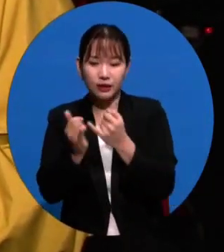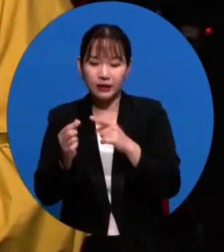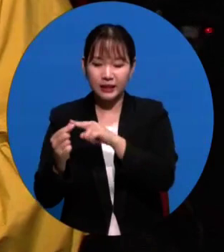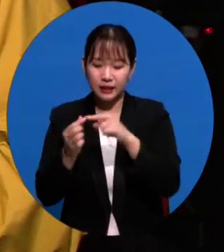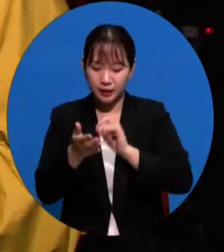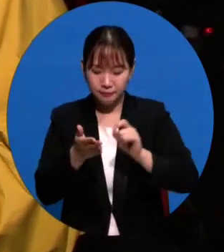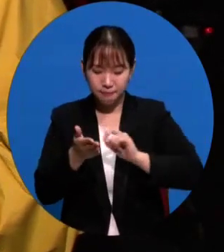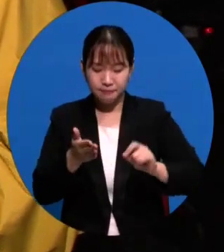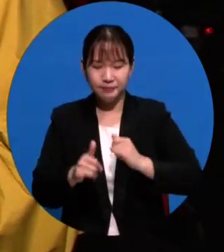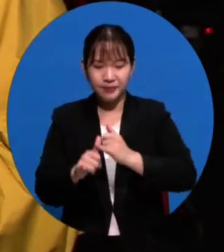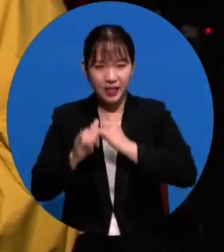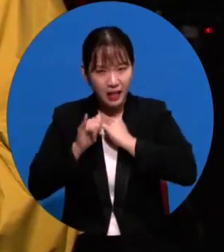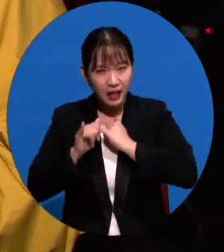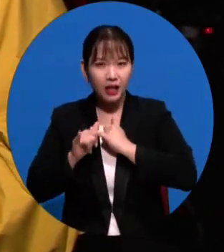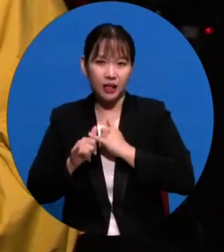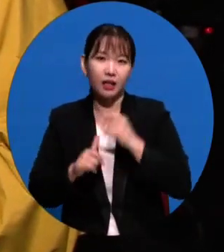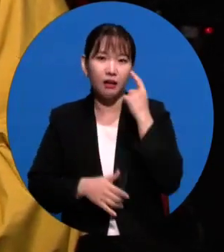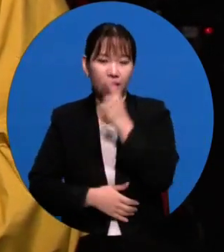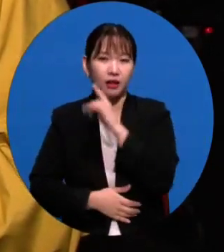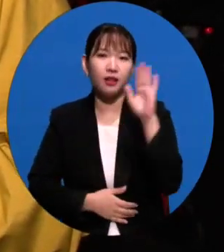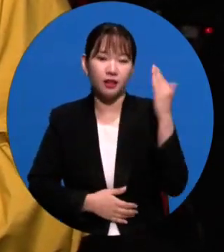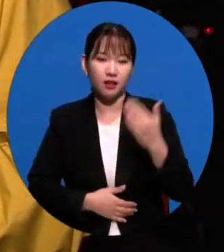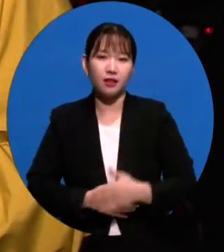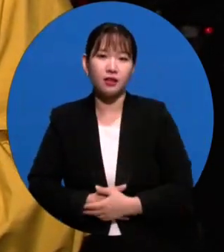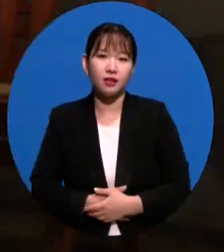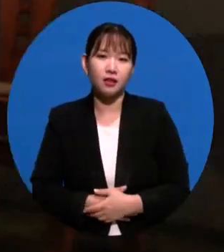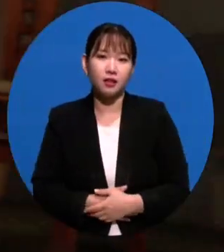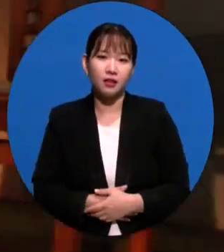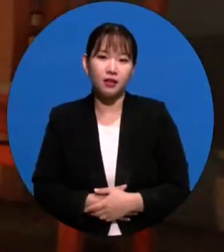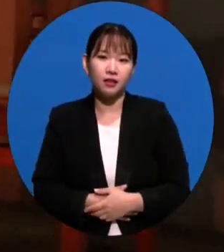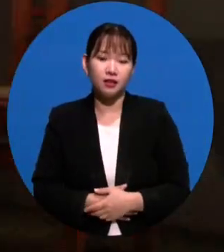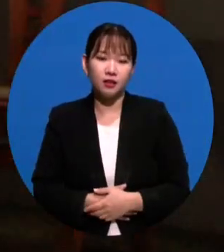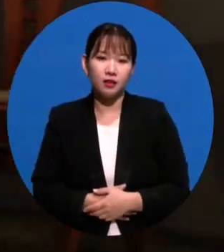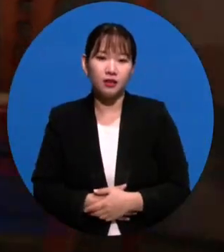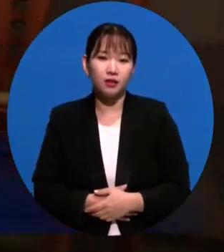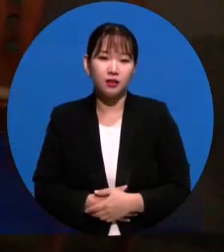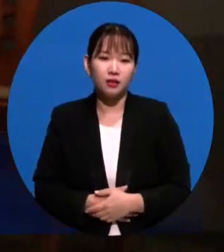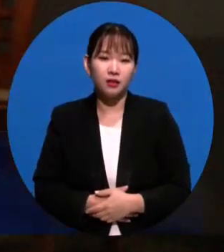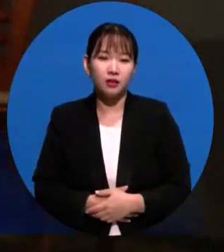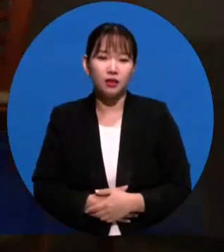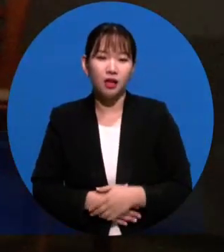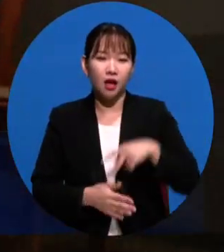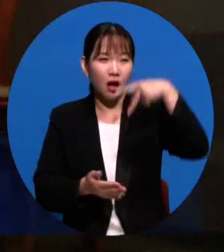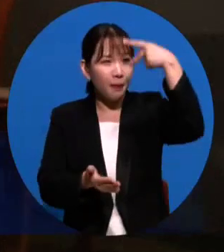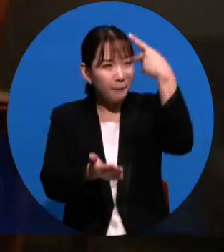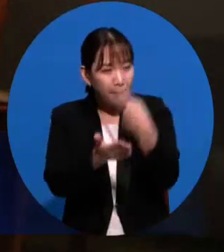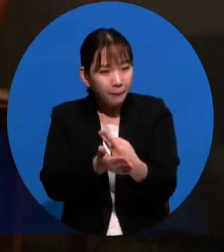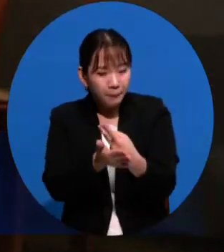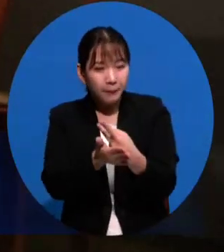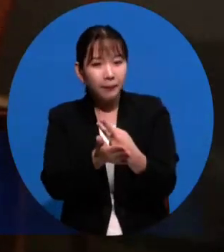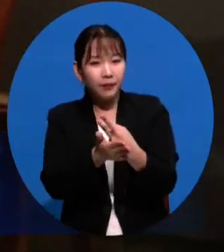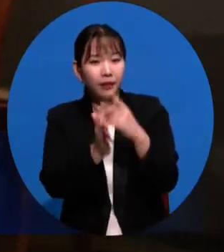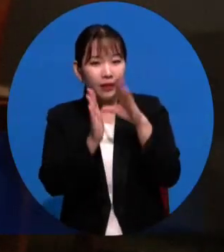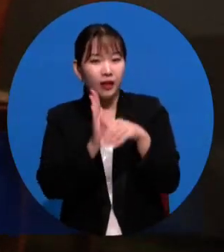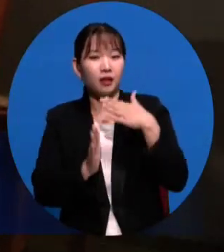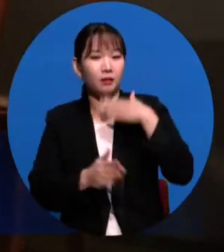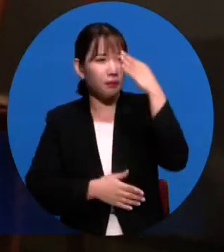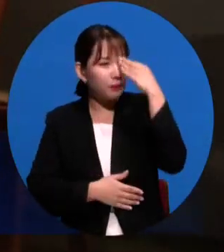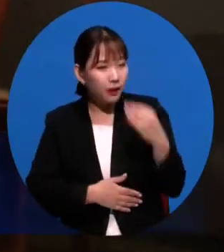남기고 극단적인 선택을 시도한 것으로 조사됐습니다. 막 떨어진 거